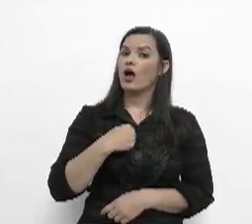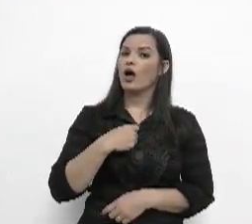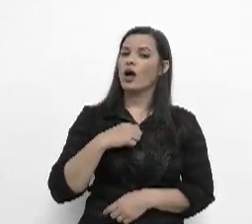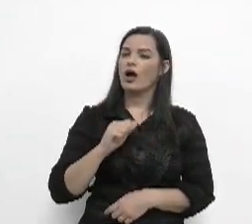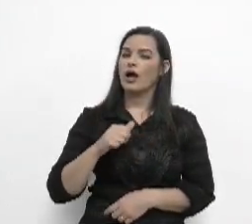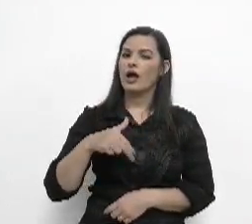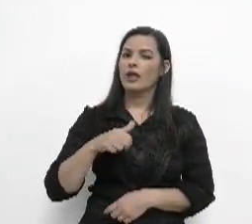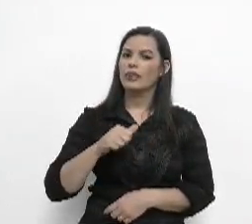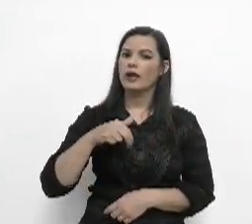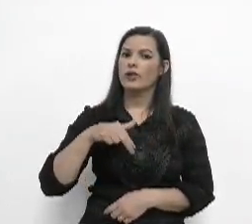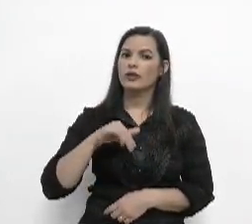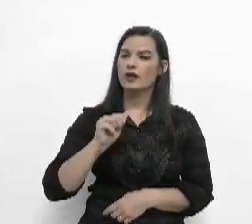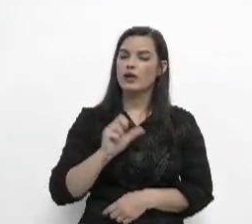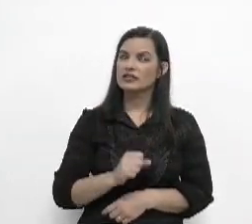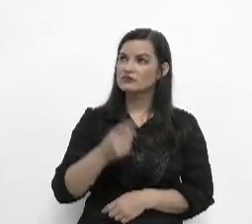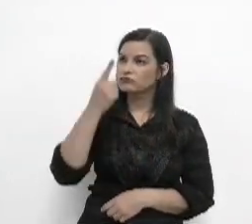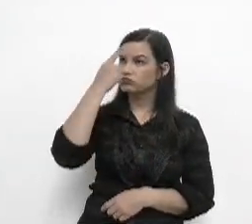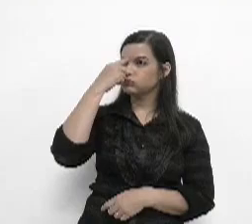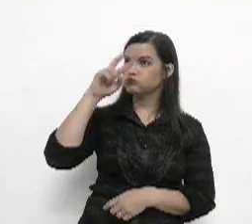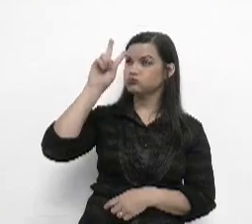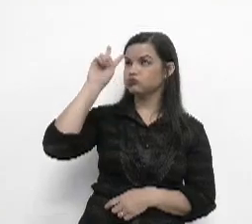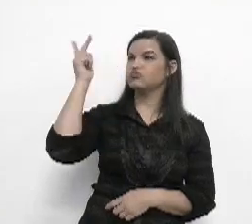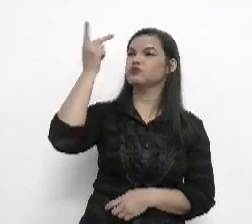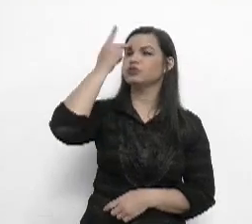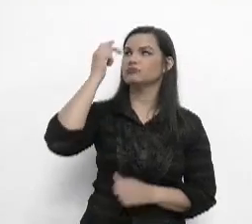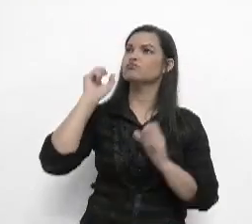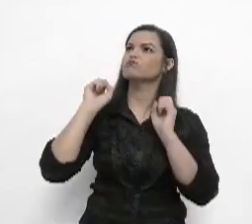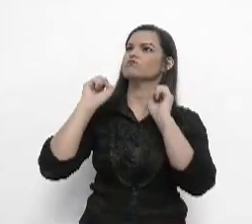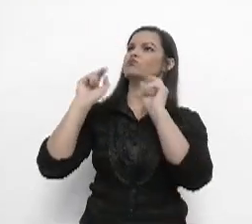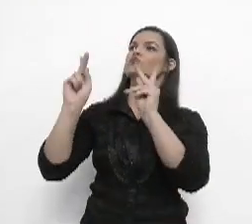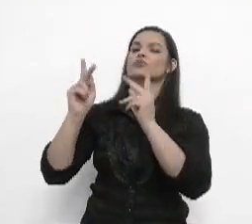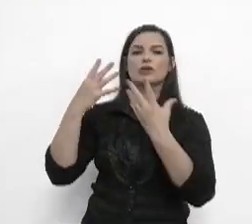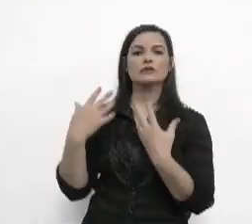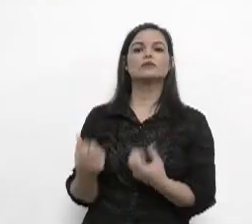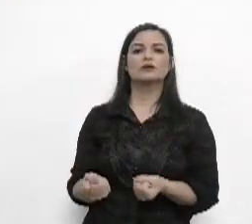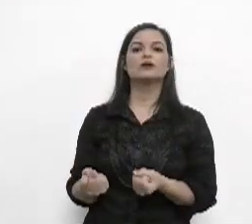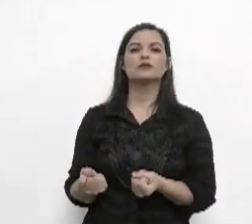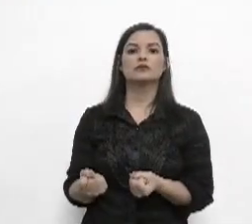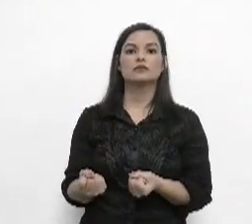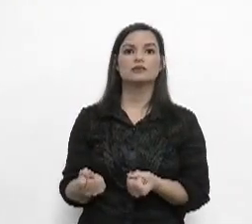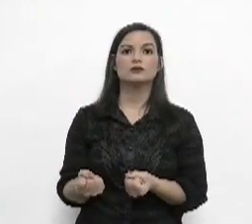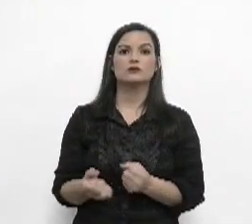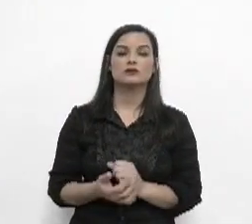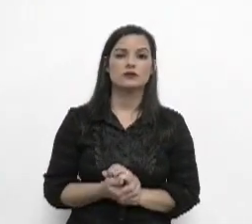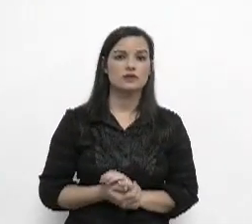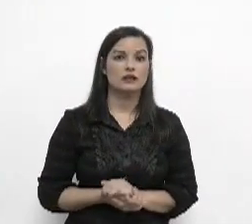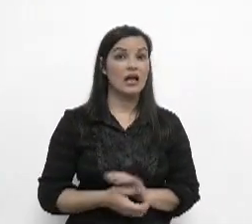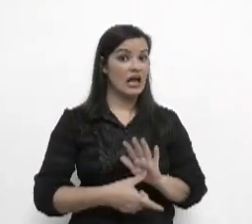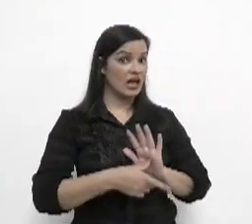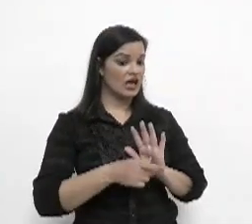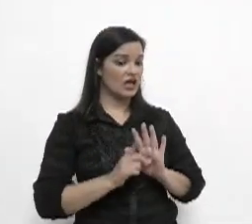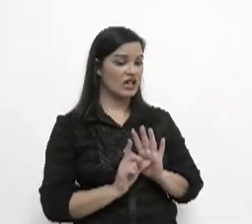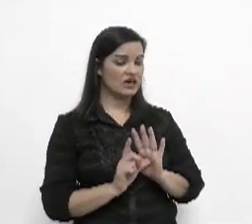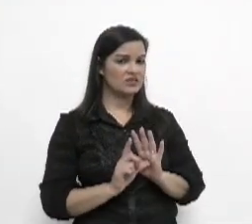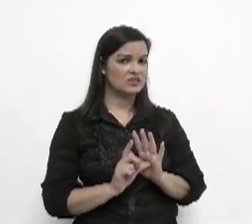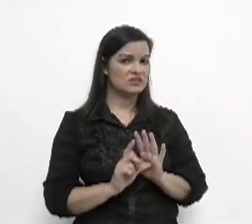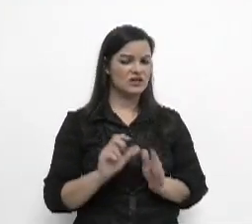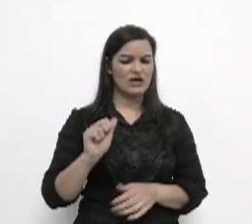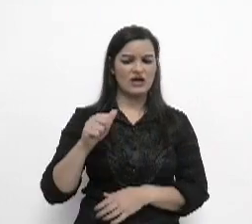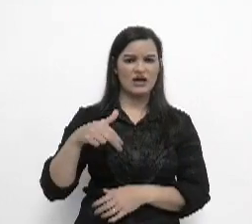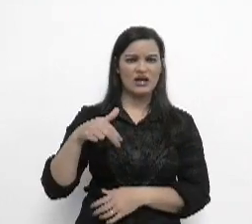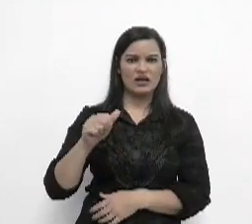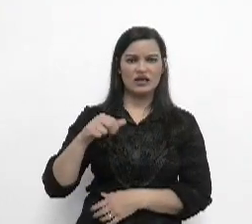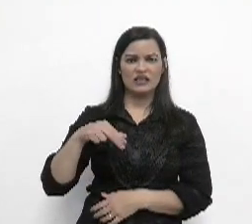전까지 아나니아는 사울을 적이라고 적군이라고 말했습니다. Momentos atrás vemos que Ananias via Saulo como